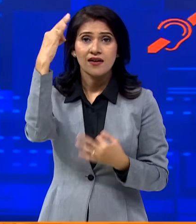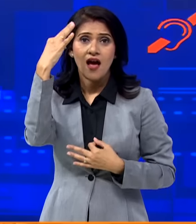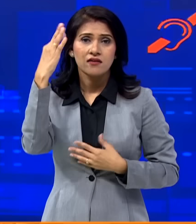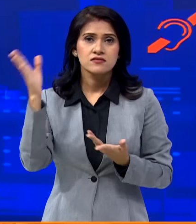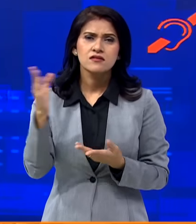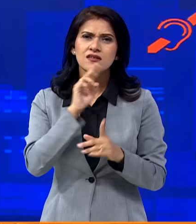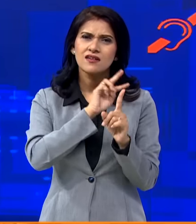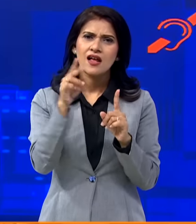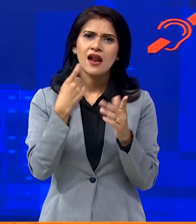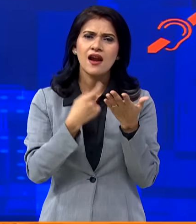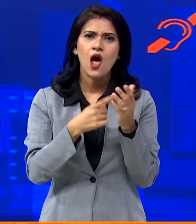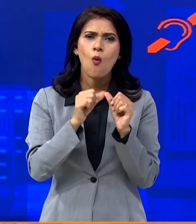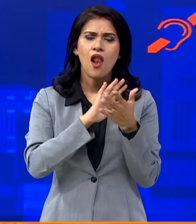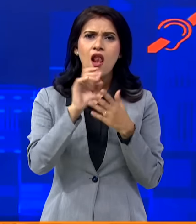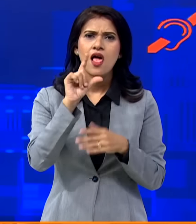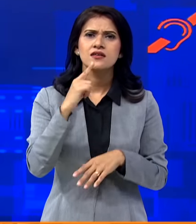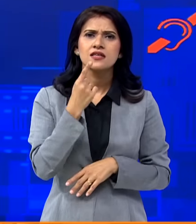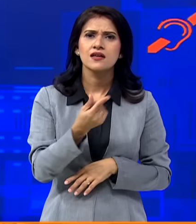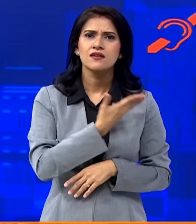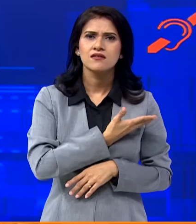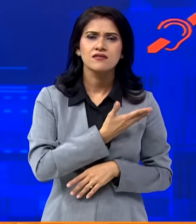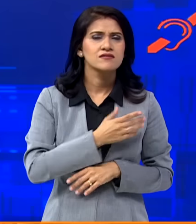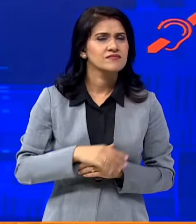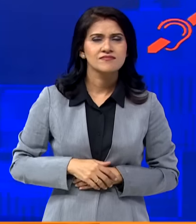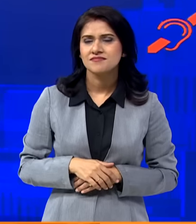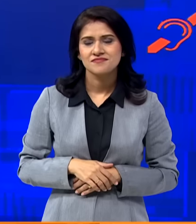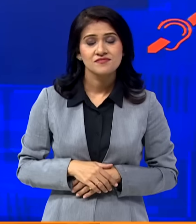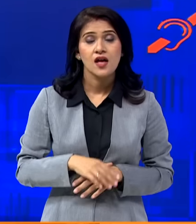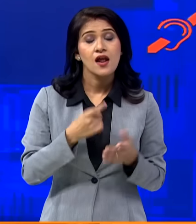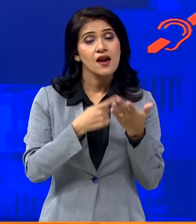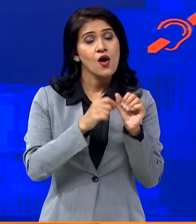थी जैसे राहुल गांधी वैसे राहुल गांधी के